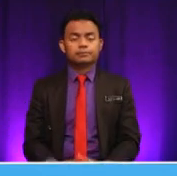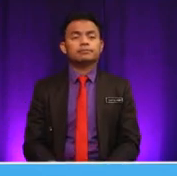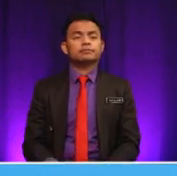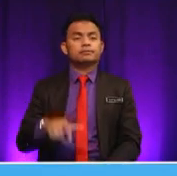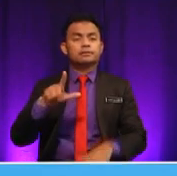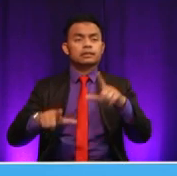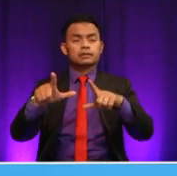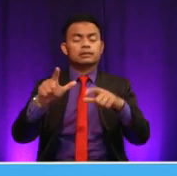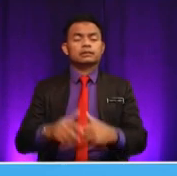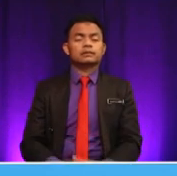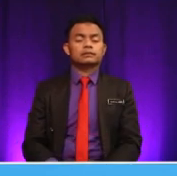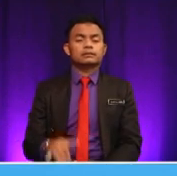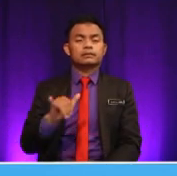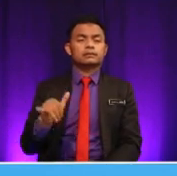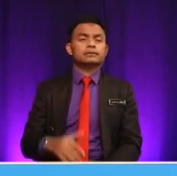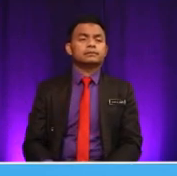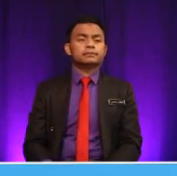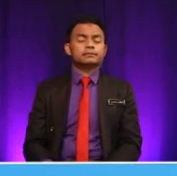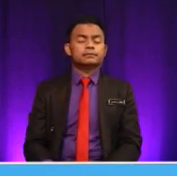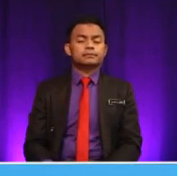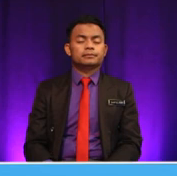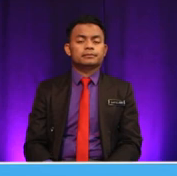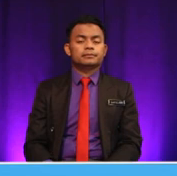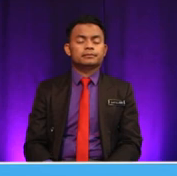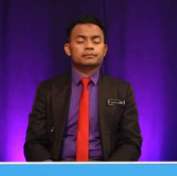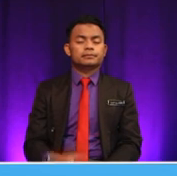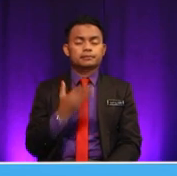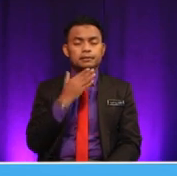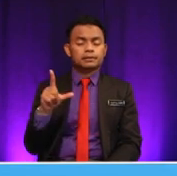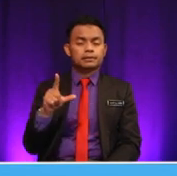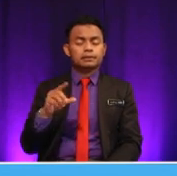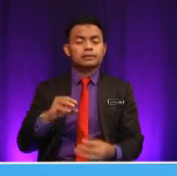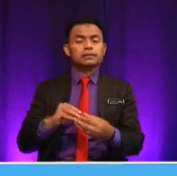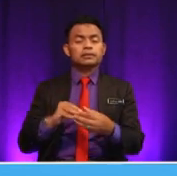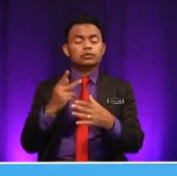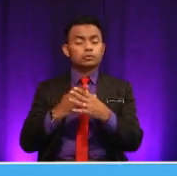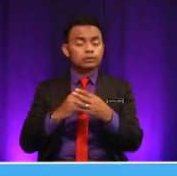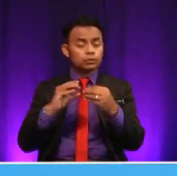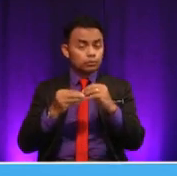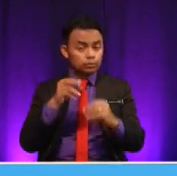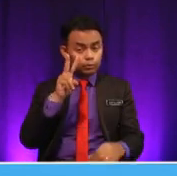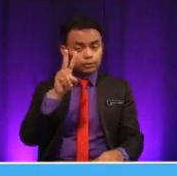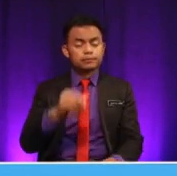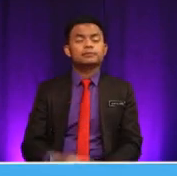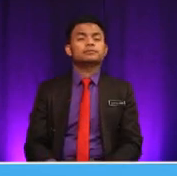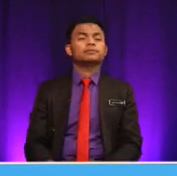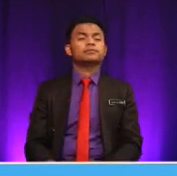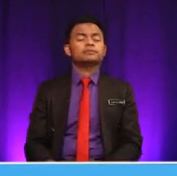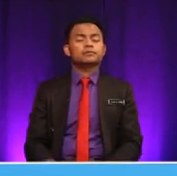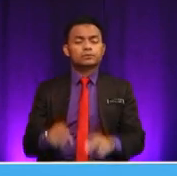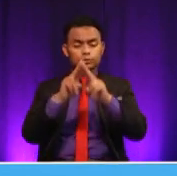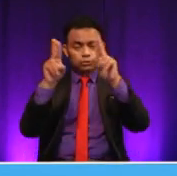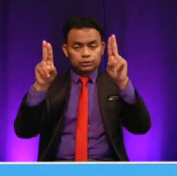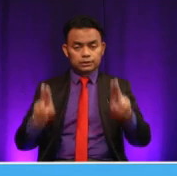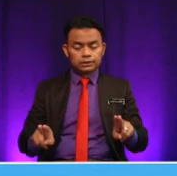sorry ini baru komponen yang kedua oke Ini ada komponen kedua yaitu hujan dari